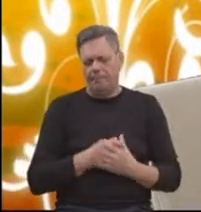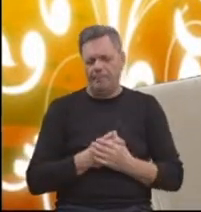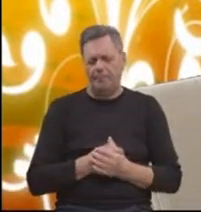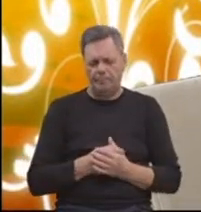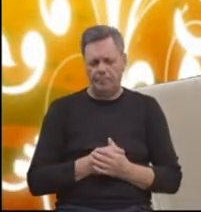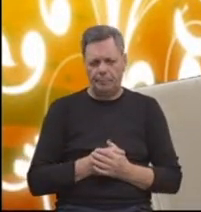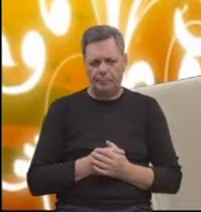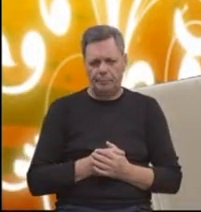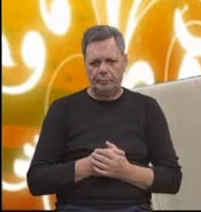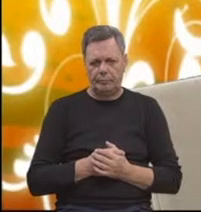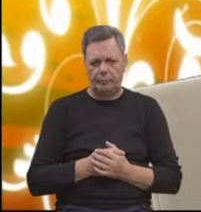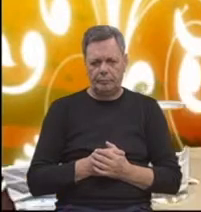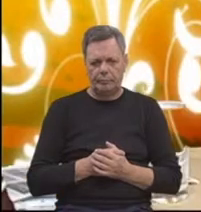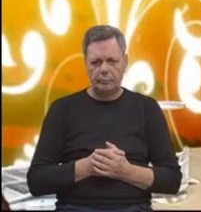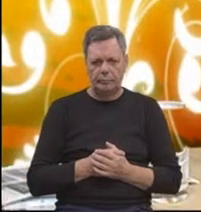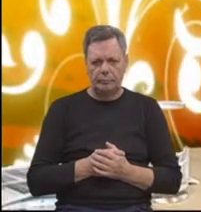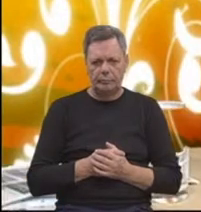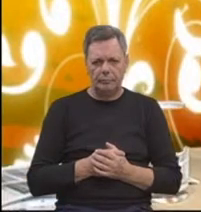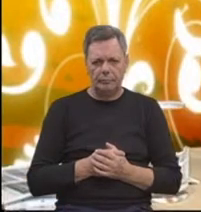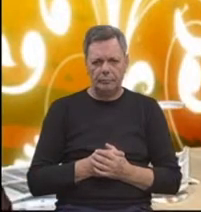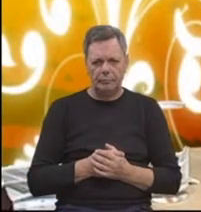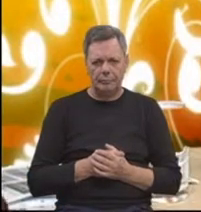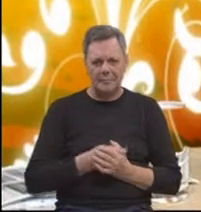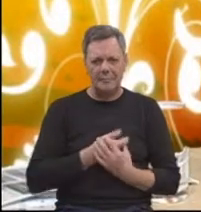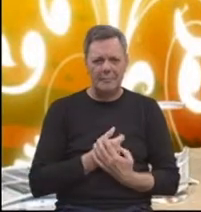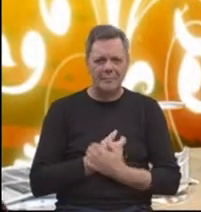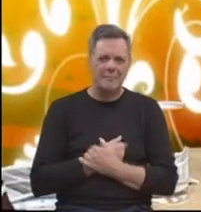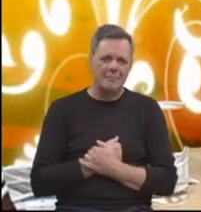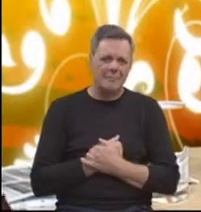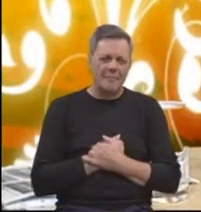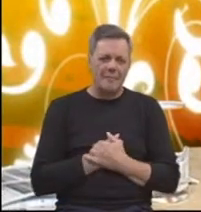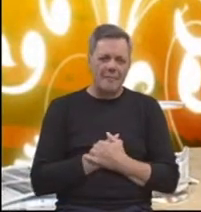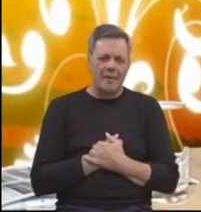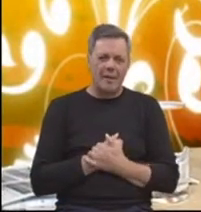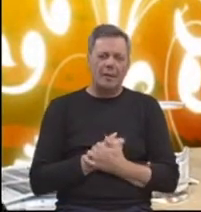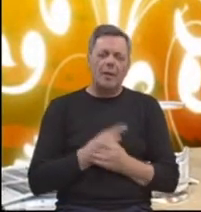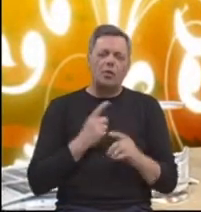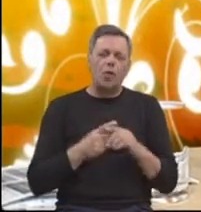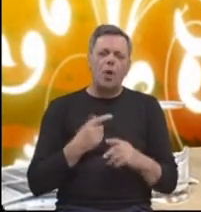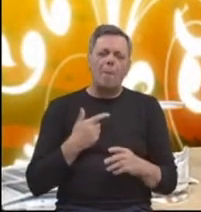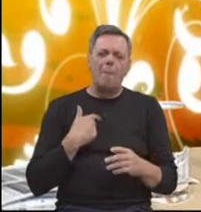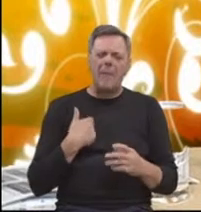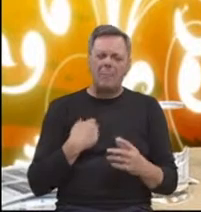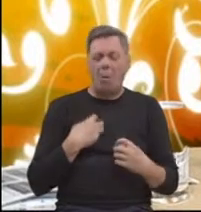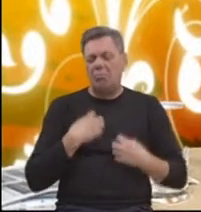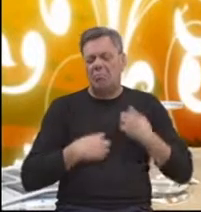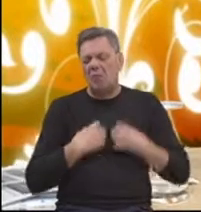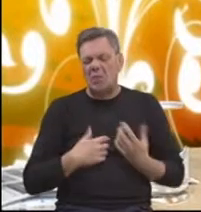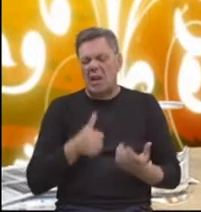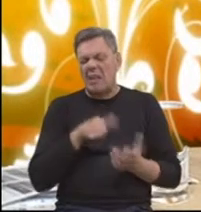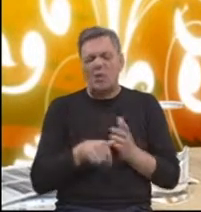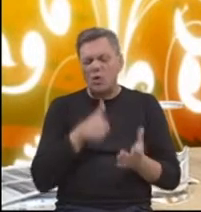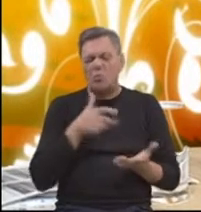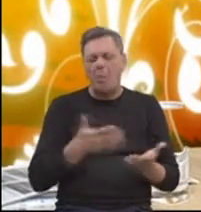Eto. Krasna je odmah, da je demantira. Ja rekla da je to je. Mi smo frustrirani jer smo mi svi